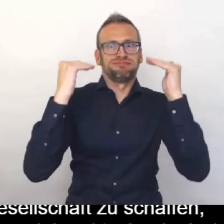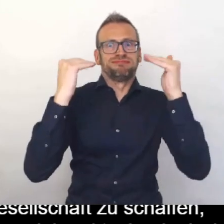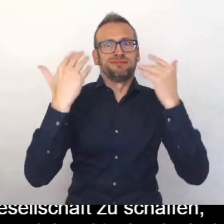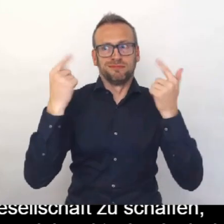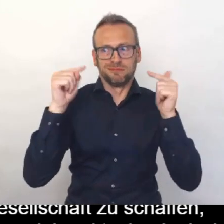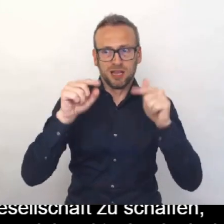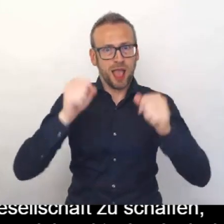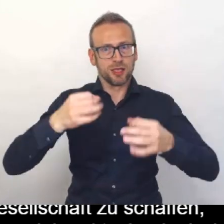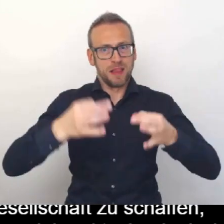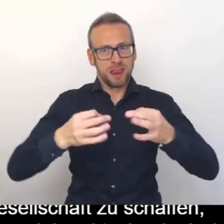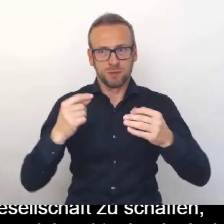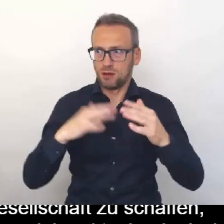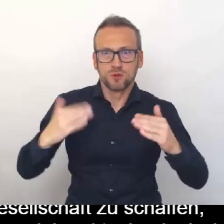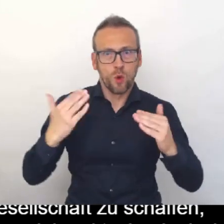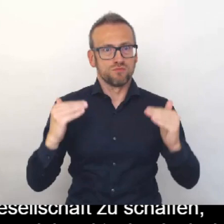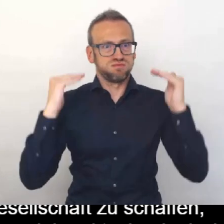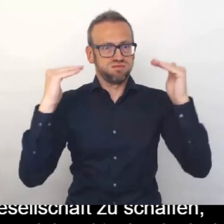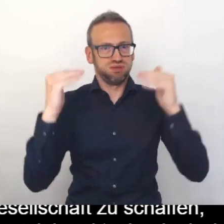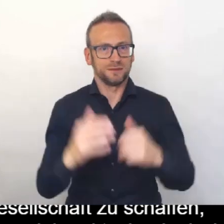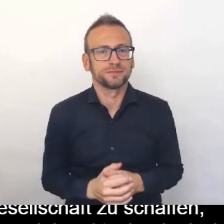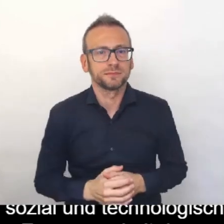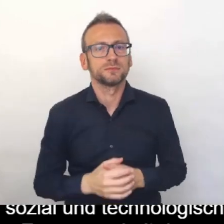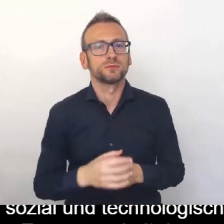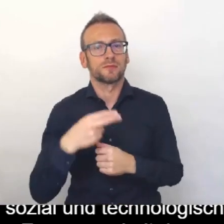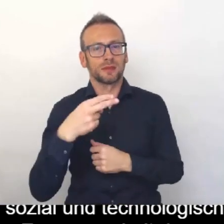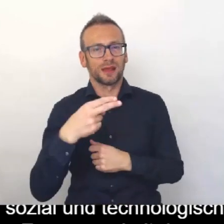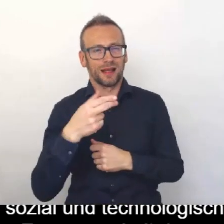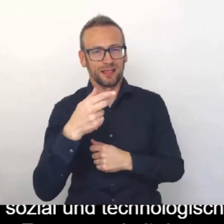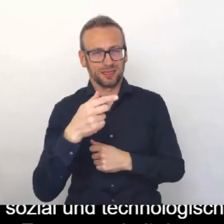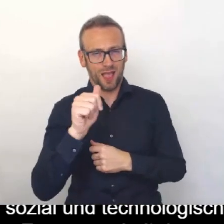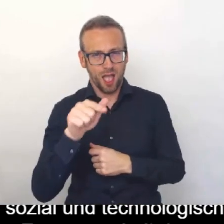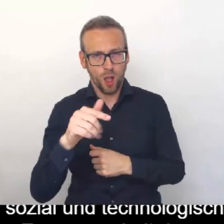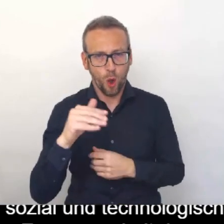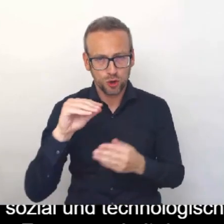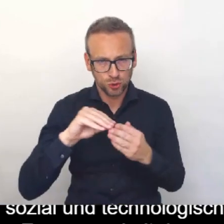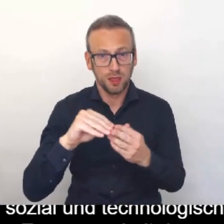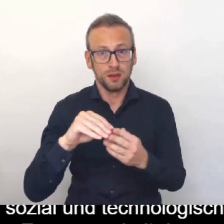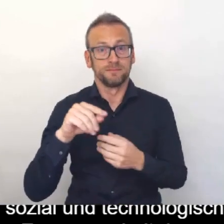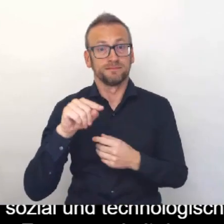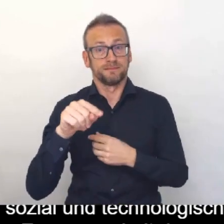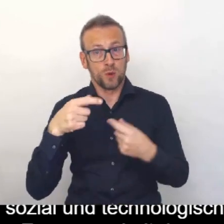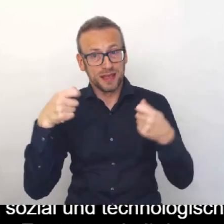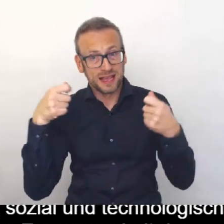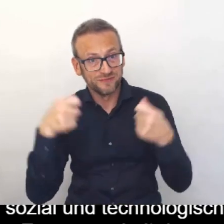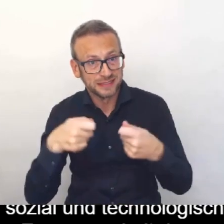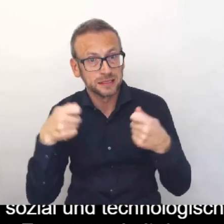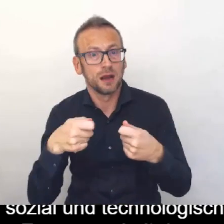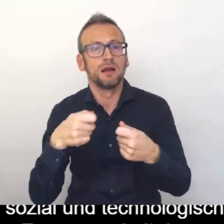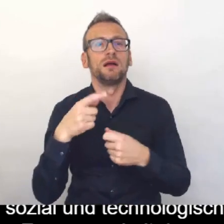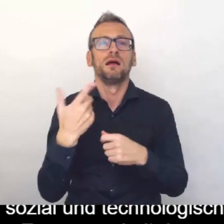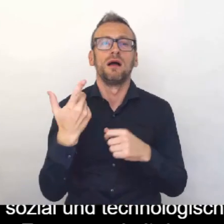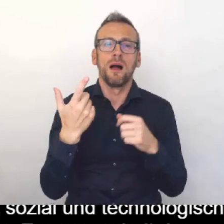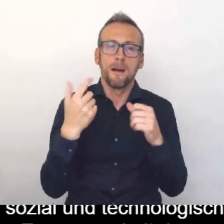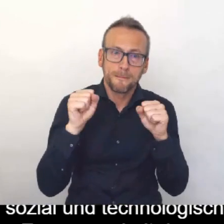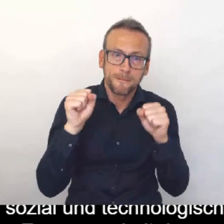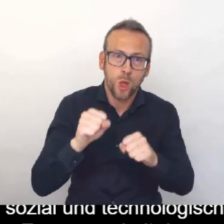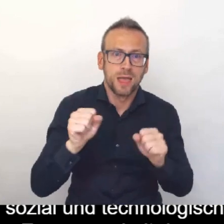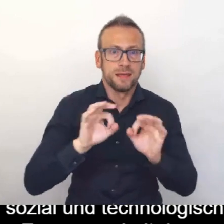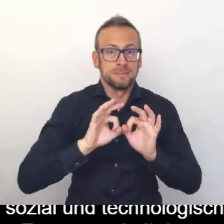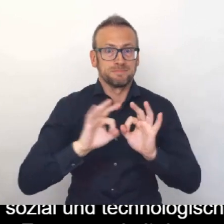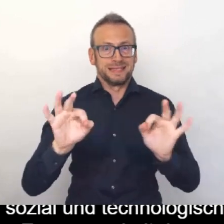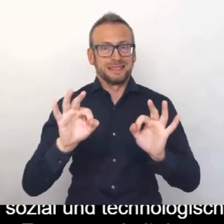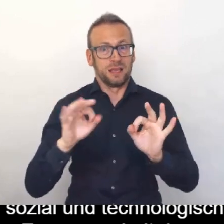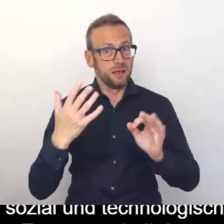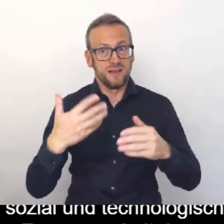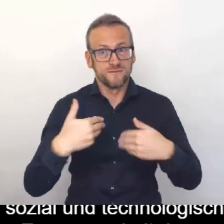klar fokussieren, nämlich Lehre, Forschung und Transfer. Die sind wie die drei Rotoren